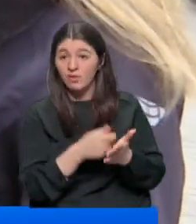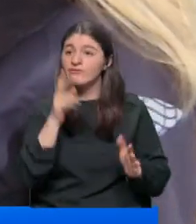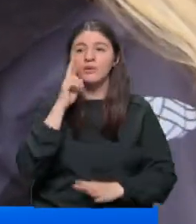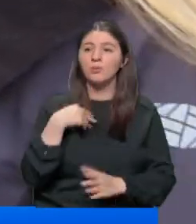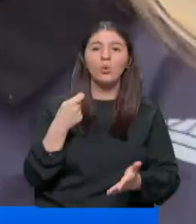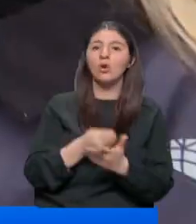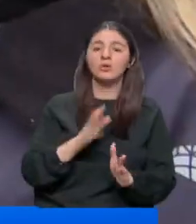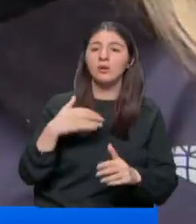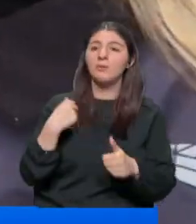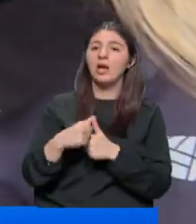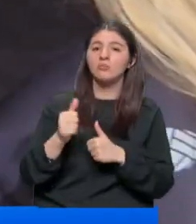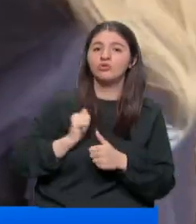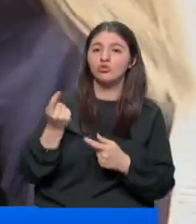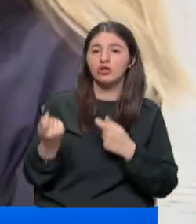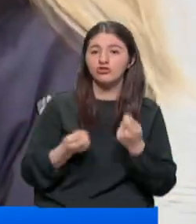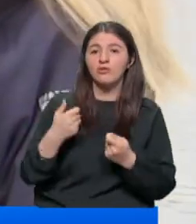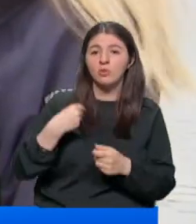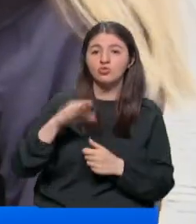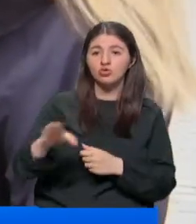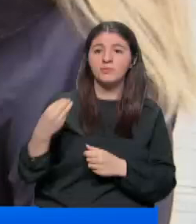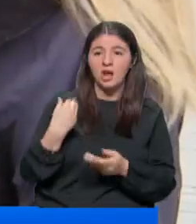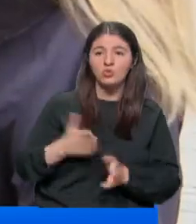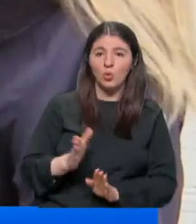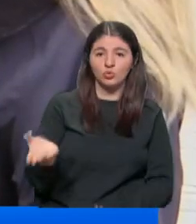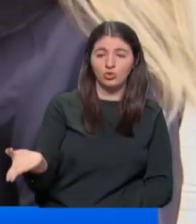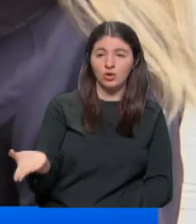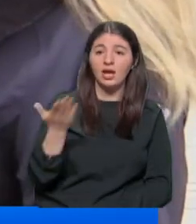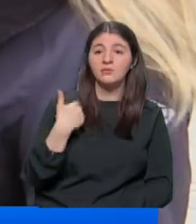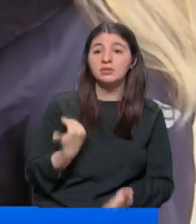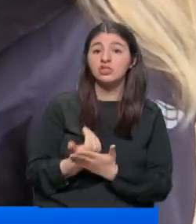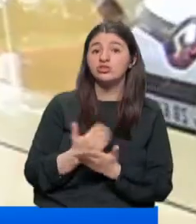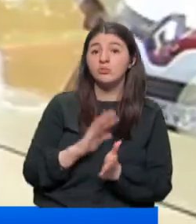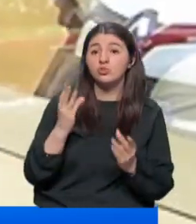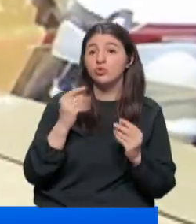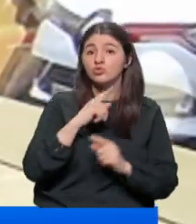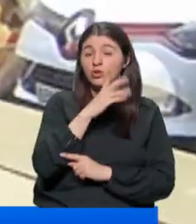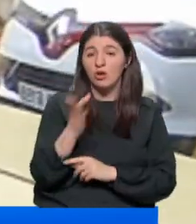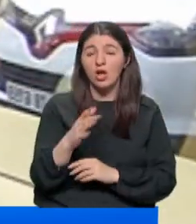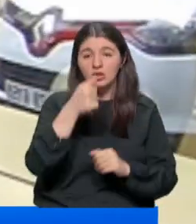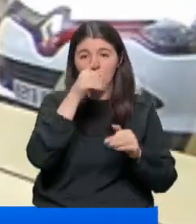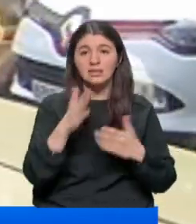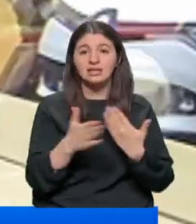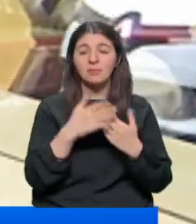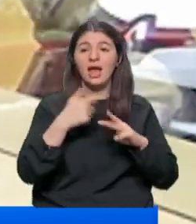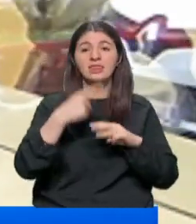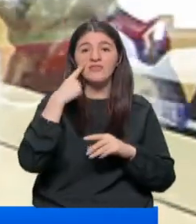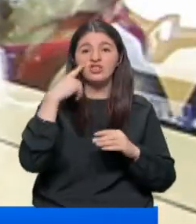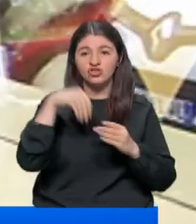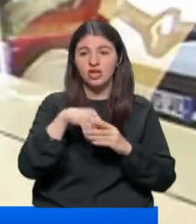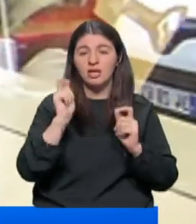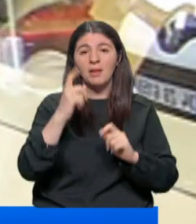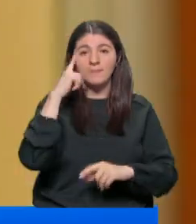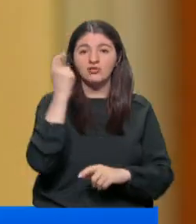vallahi ödeyemiyoruz. Eşim askeri ücretle çalışıyor ve çocuğum yeni doğdu. Geçinemiyoruz. Çok zor. Doğalgaz yardımı E-Devlet üzerinden